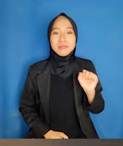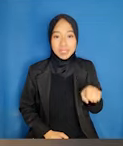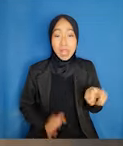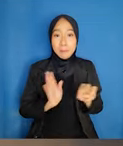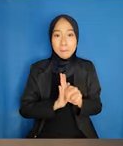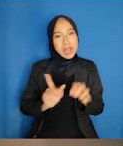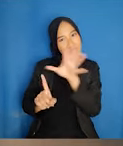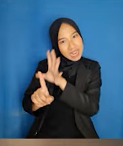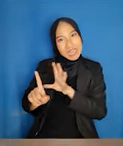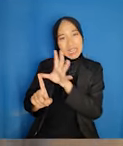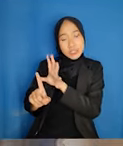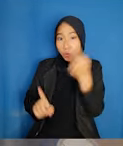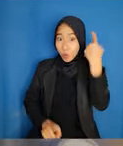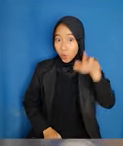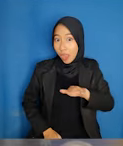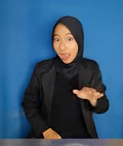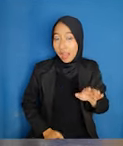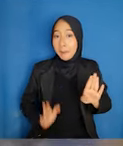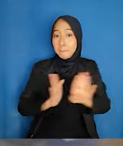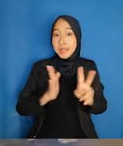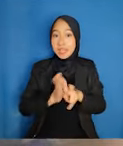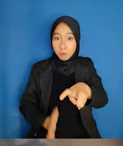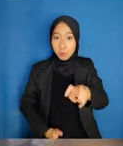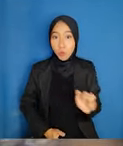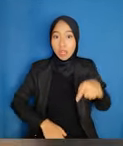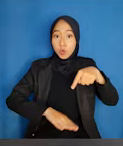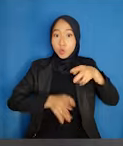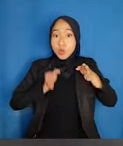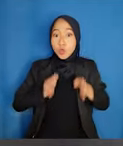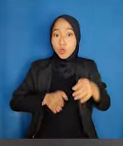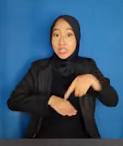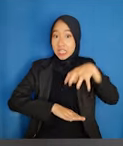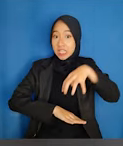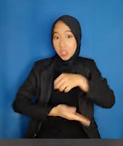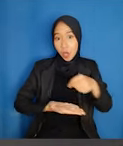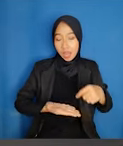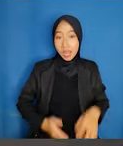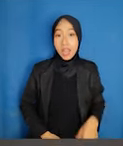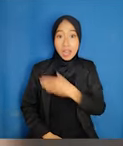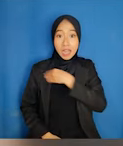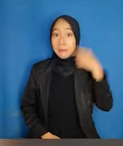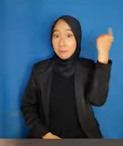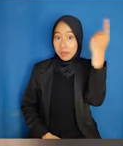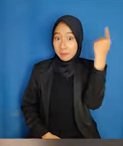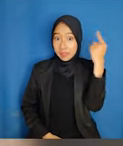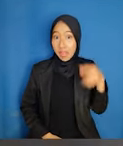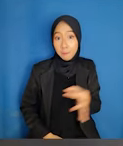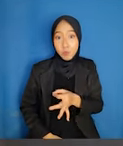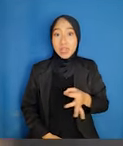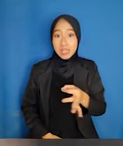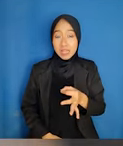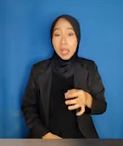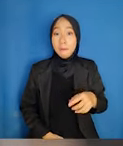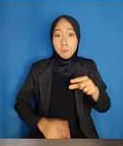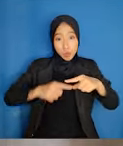identifikasi, asesmen terhadap siswa-siswa berkebutuhan khusus di sekolah. Selain itu, pemerintah Kota Bukit Tinggi juga membuat kebijakan, diantaranya